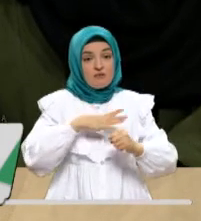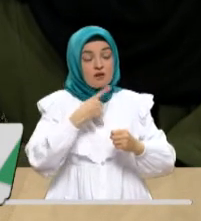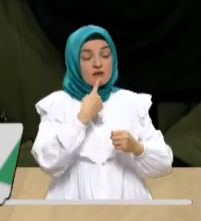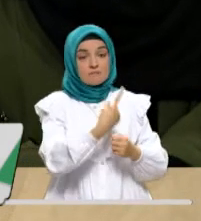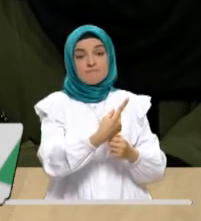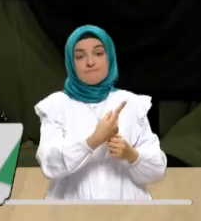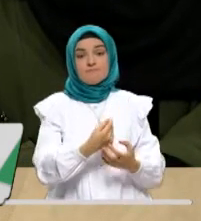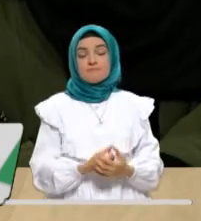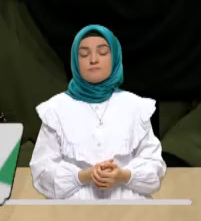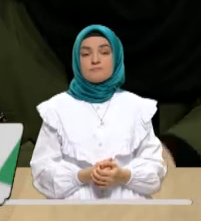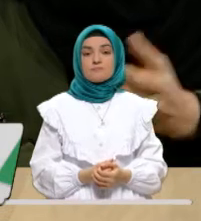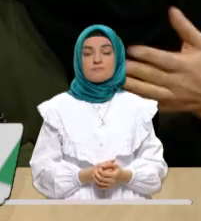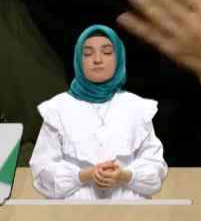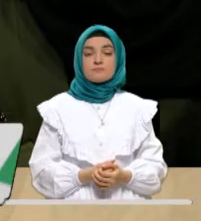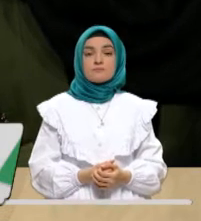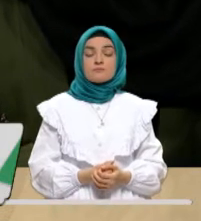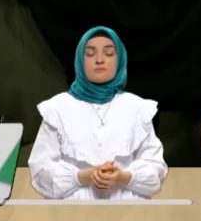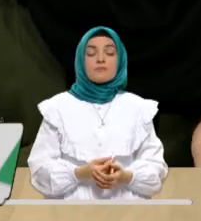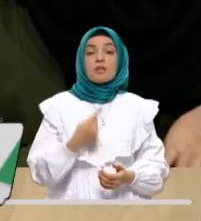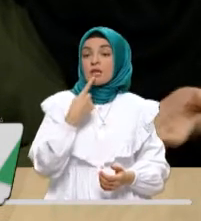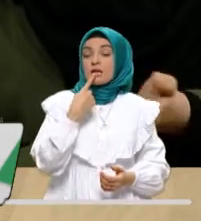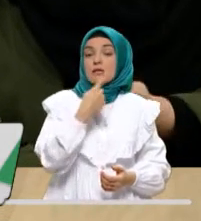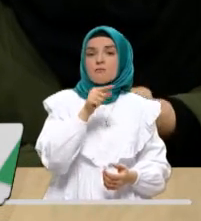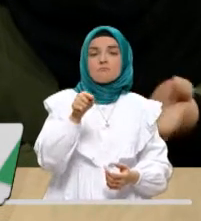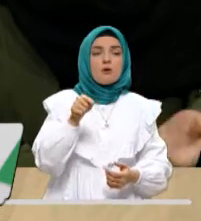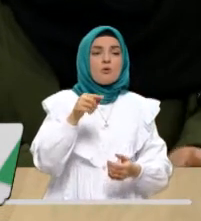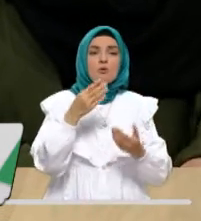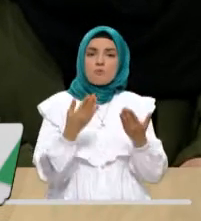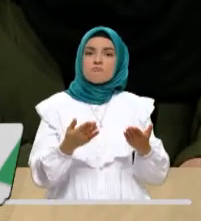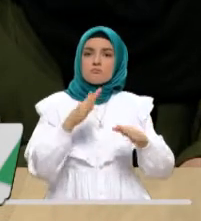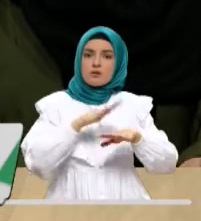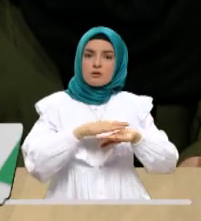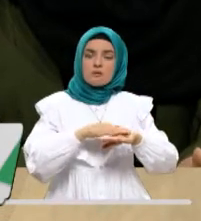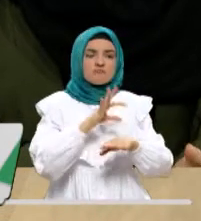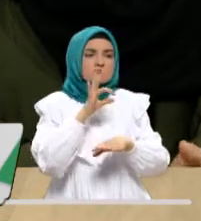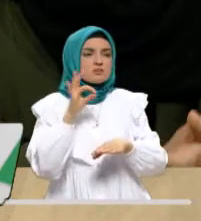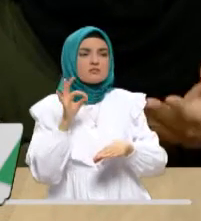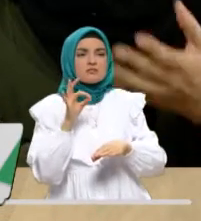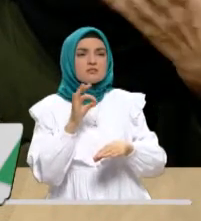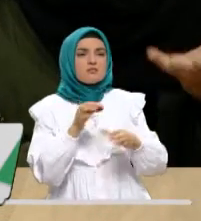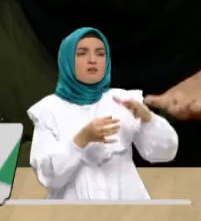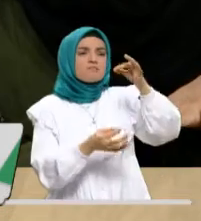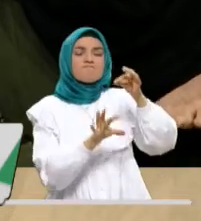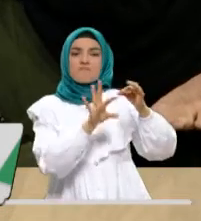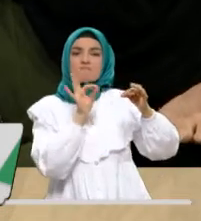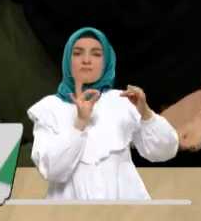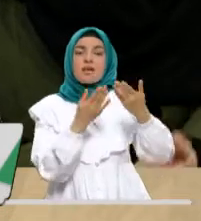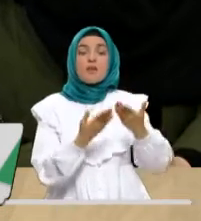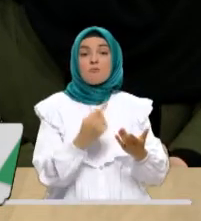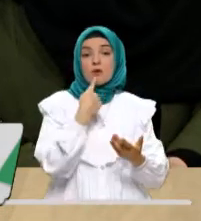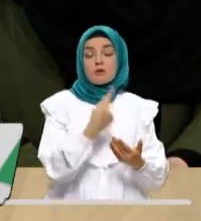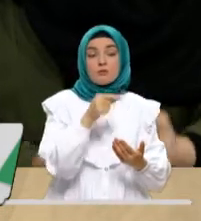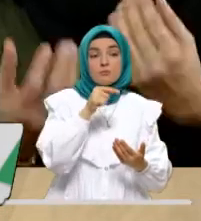durum. Hı hı. Dedi ki ben dedi öbür türlü yaparsam dedi zaten kimse tercih etmez. Yani temizlemiyor diye düşünüyorum. Çünkü algılama